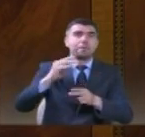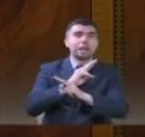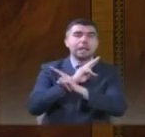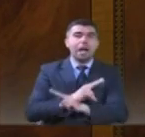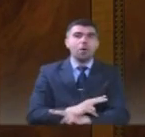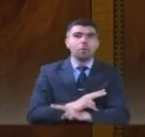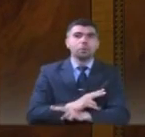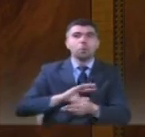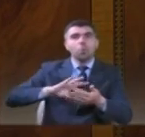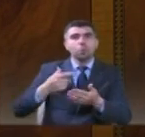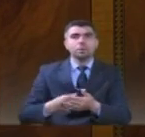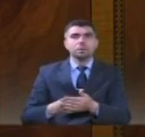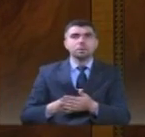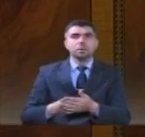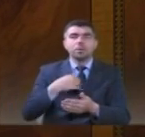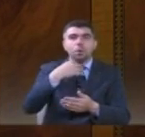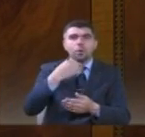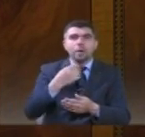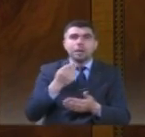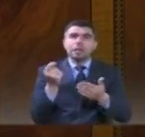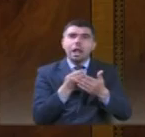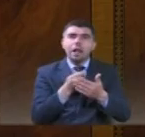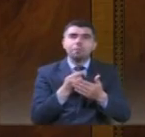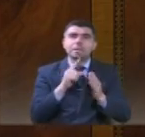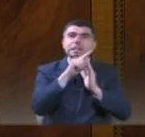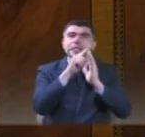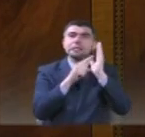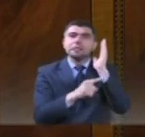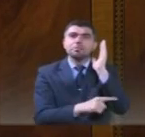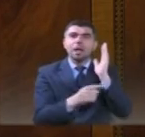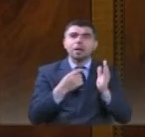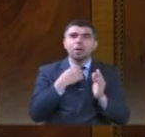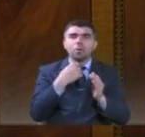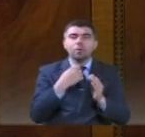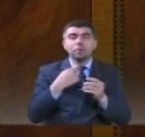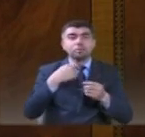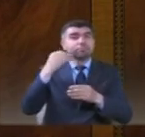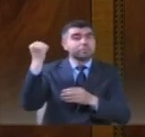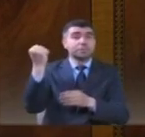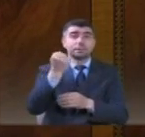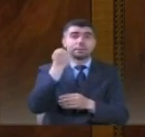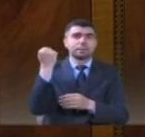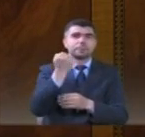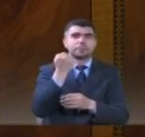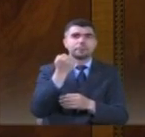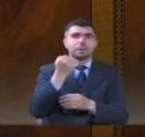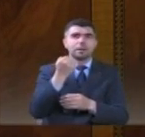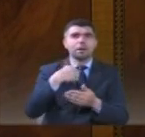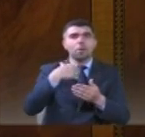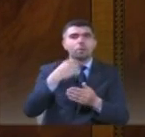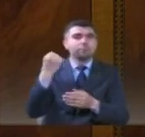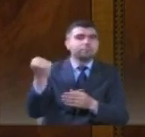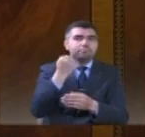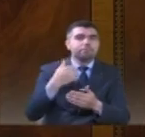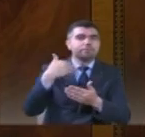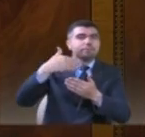بغاونيش نتحملو بوحدي، وطلبوا مني أسبوع، قدر الله في ذاك الأسبوع ما تستعرض الله به. هذا هو السبب علاش تأخر